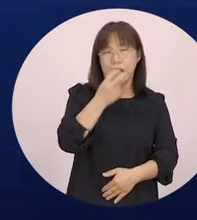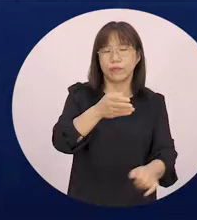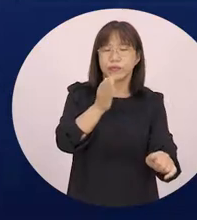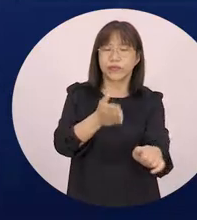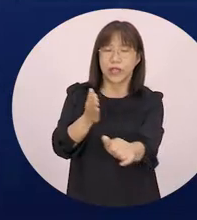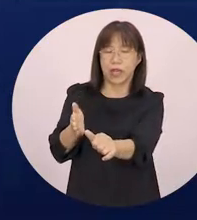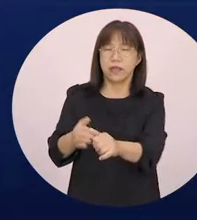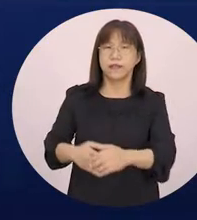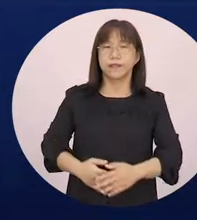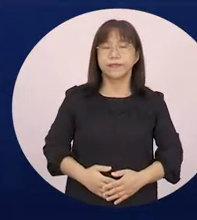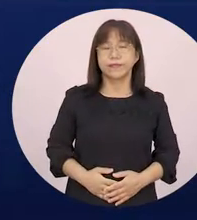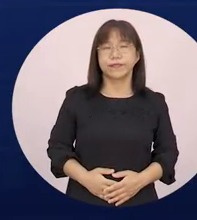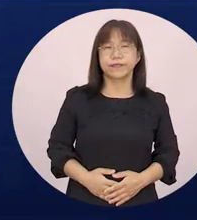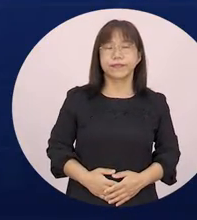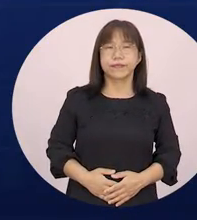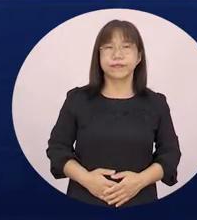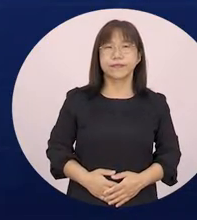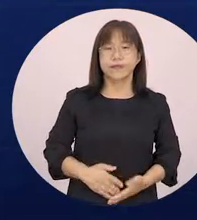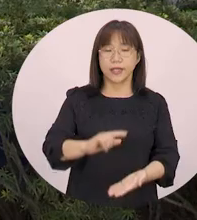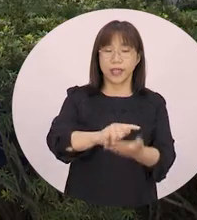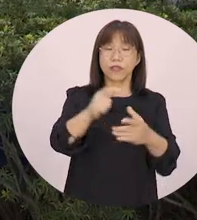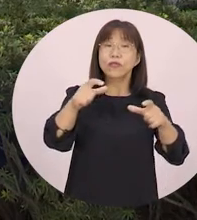적극 권장하고 있습니다.